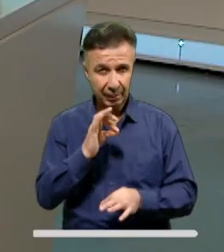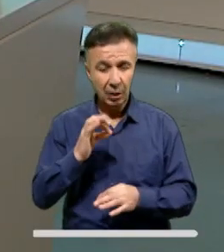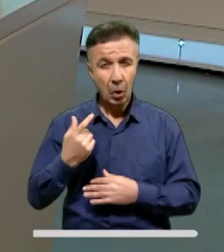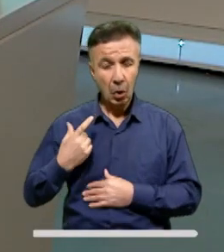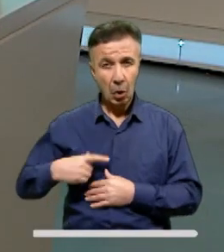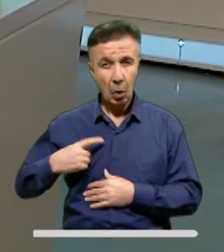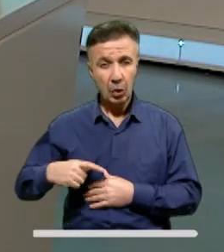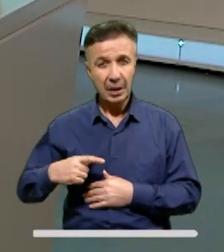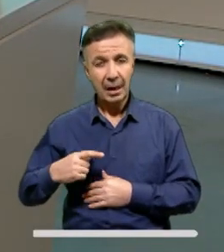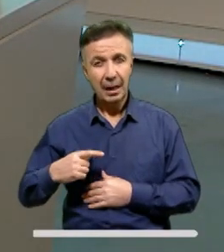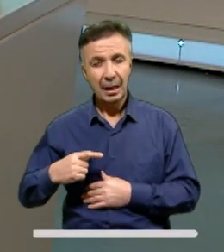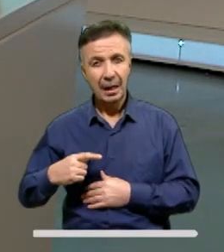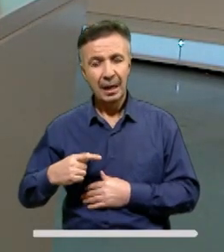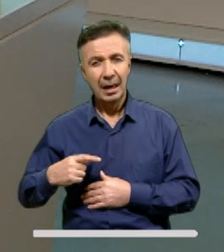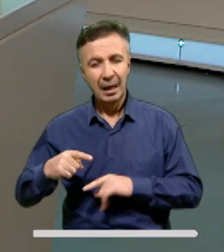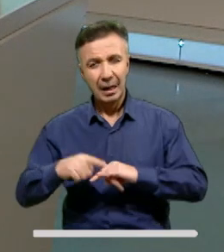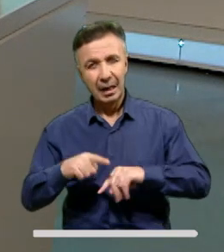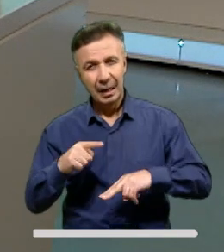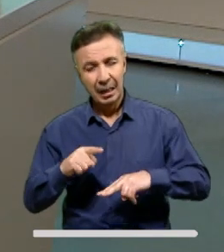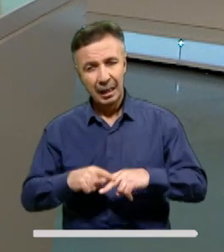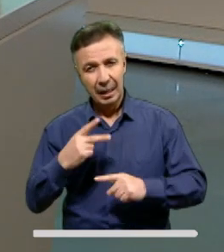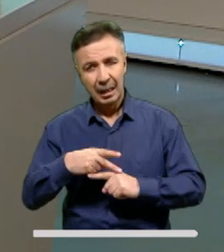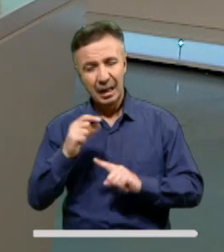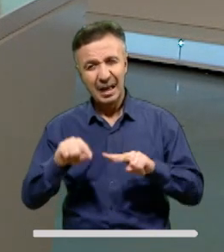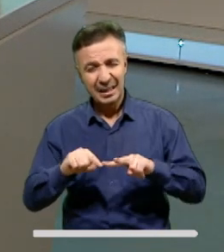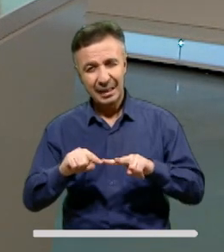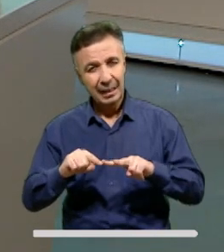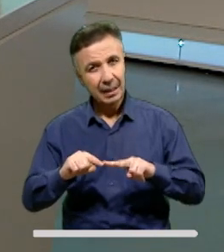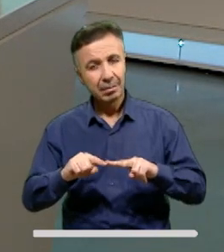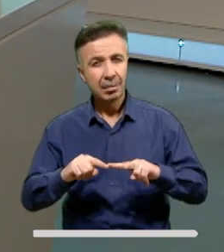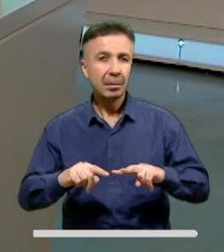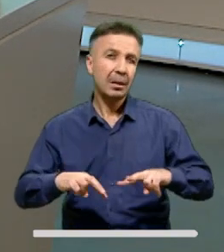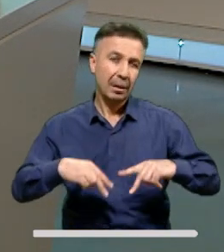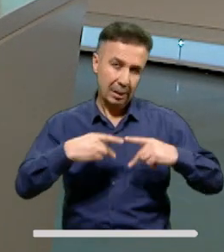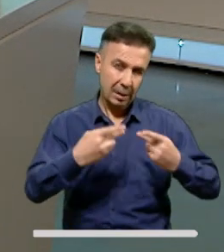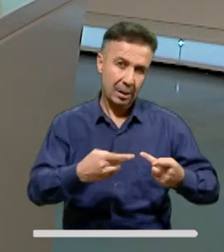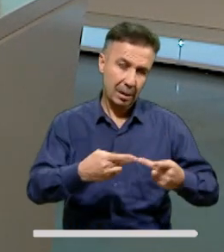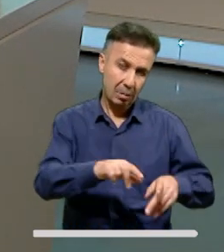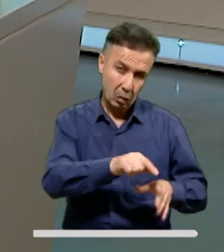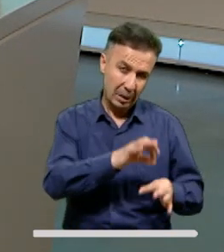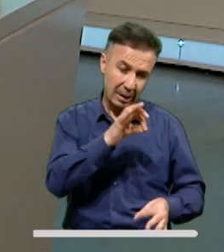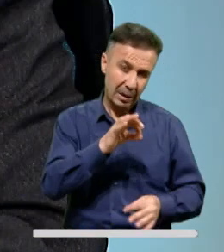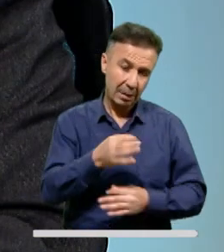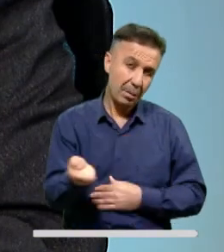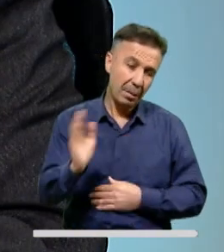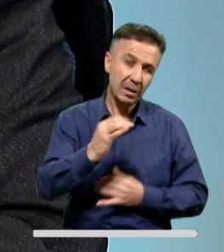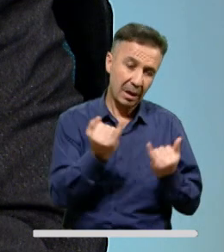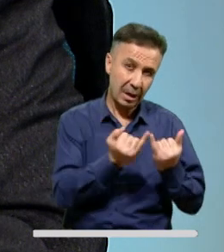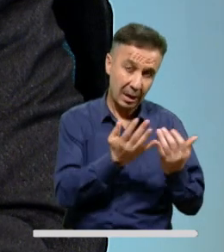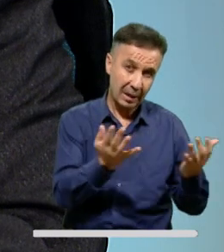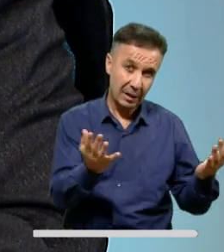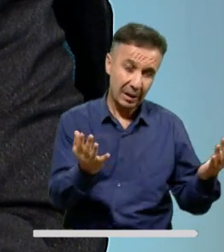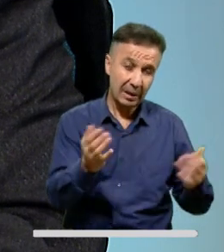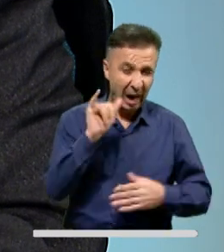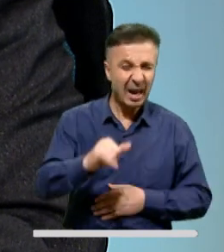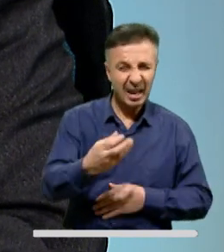mülküne geçirilirse, gerekli prosedürü yerine getirdikten sonra bu kişi diğer kardeşlerin hakkına geçmiş olur